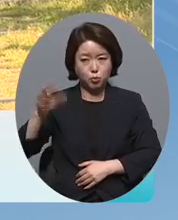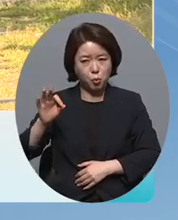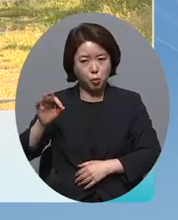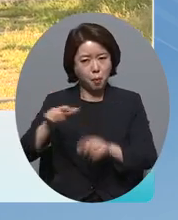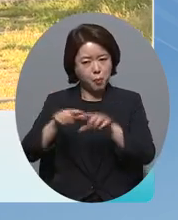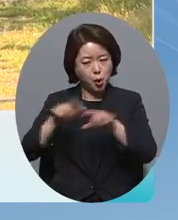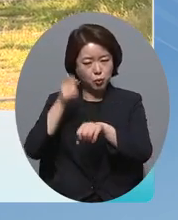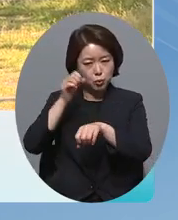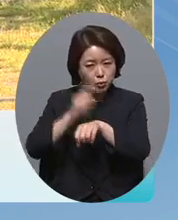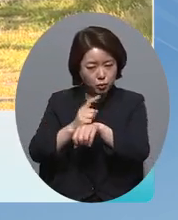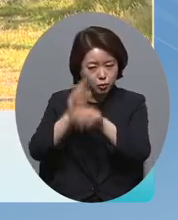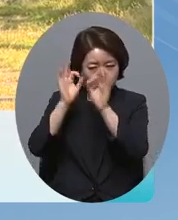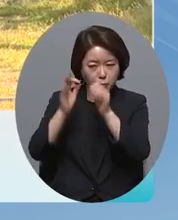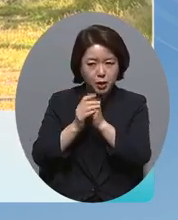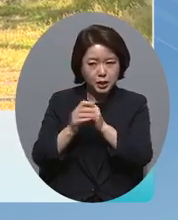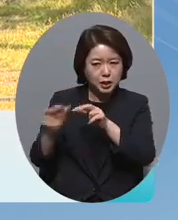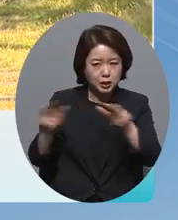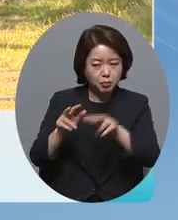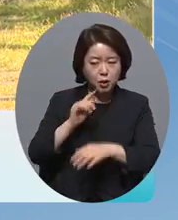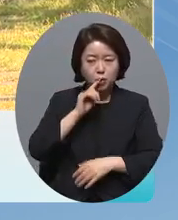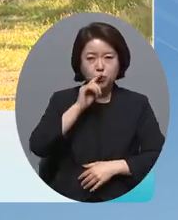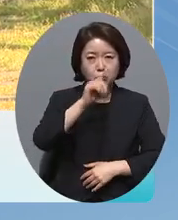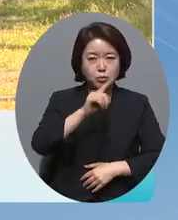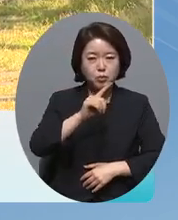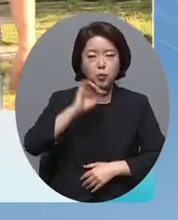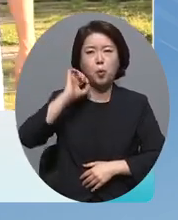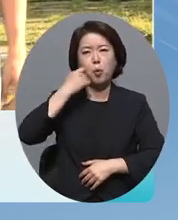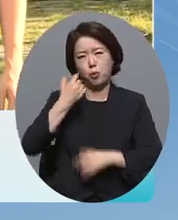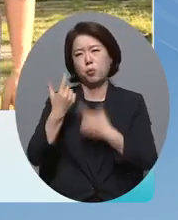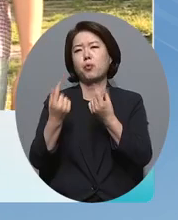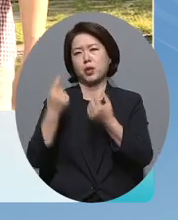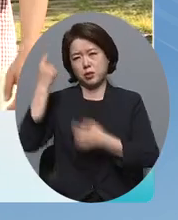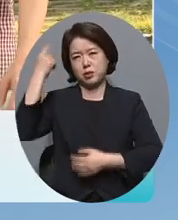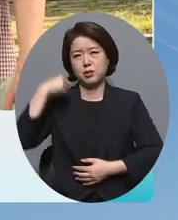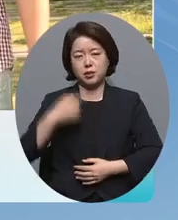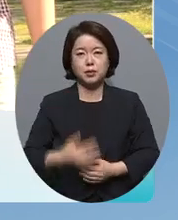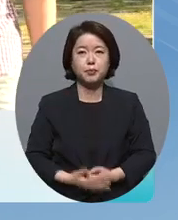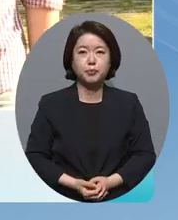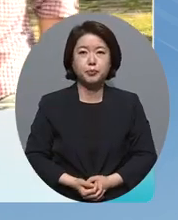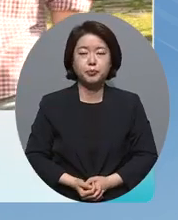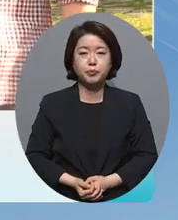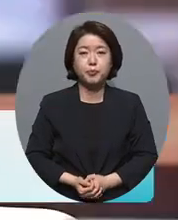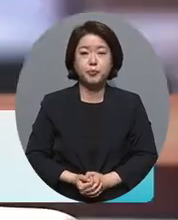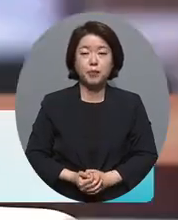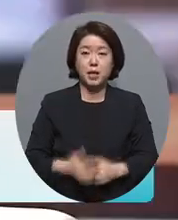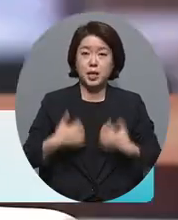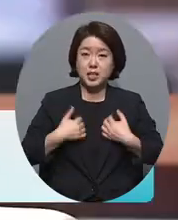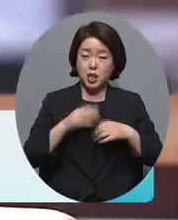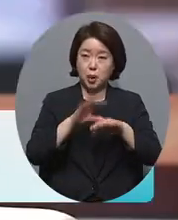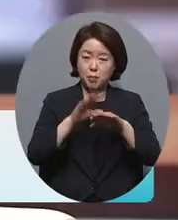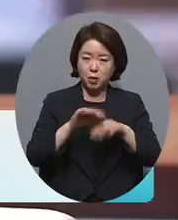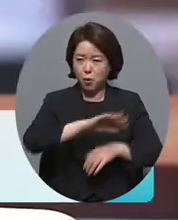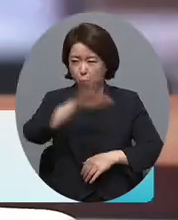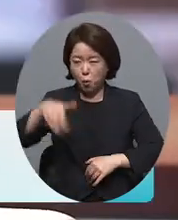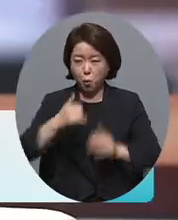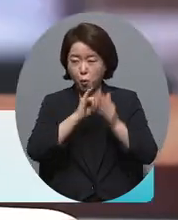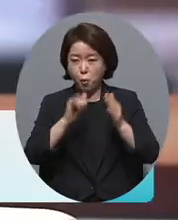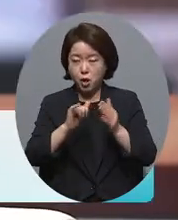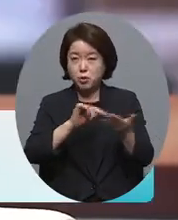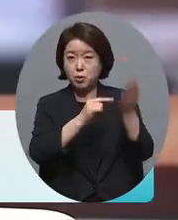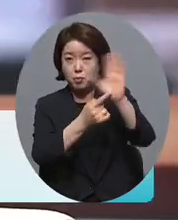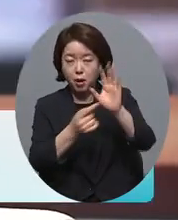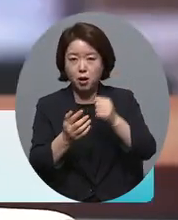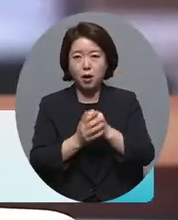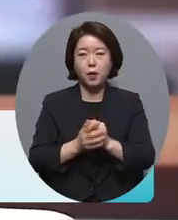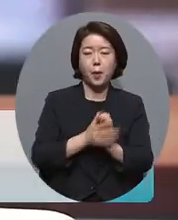보면 그렇게 바로 고소를 쉽게 하지는 않지 않을까 싶습니다 알겠습니다 뭐 전형 프로그램에서 온 가족이 다 출연해서